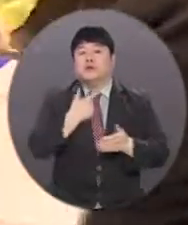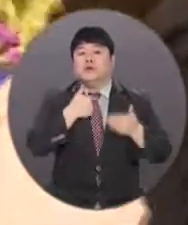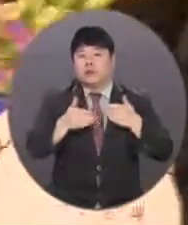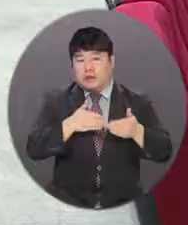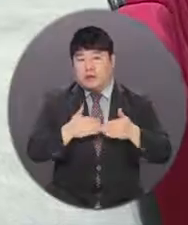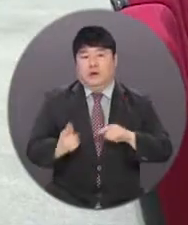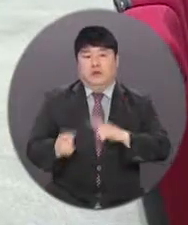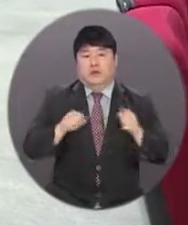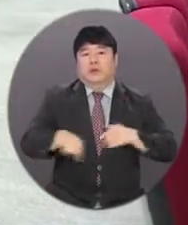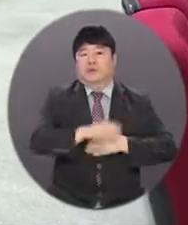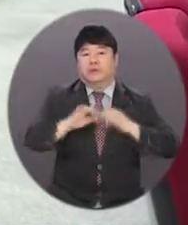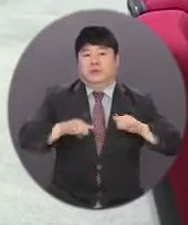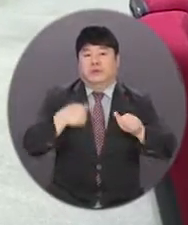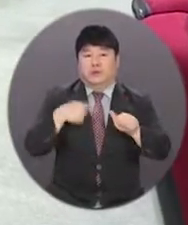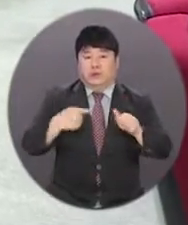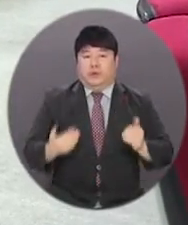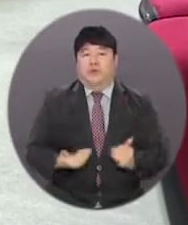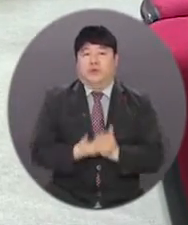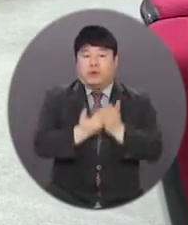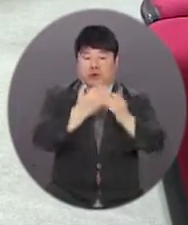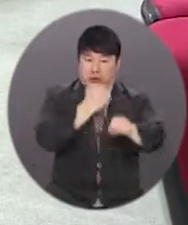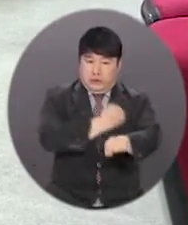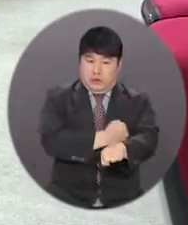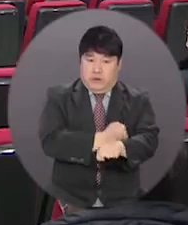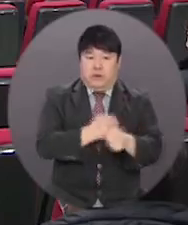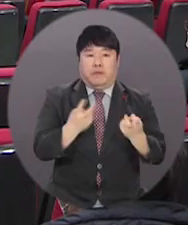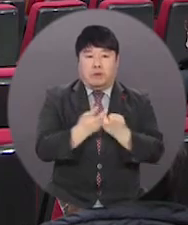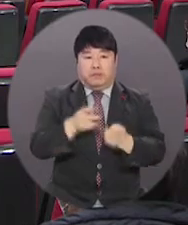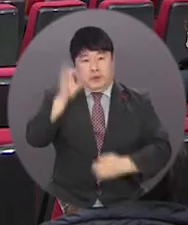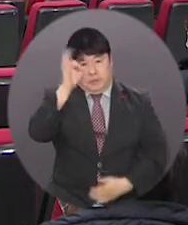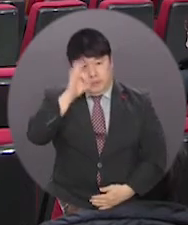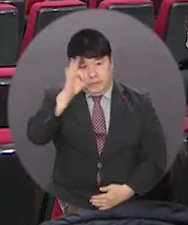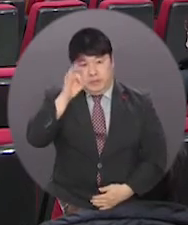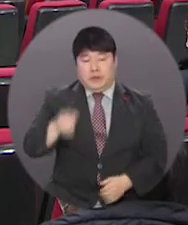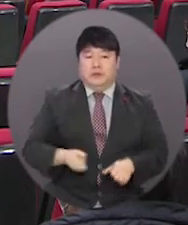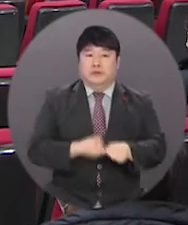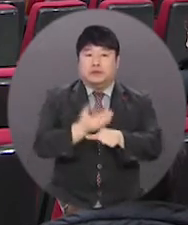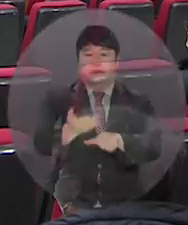경험을 살려 우리나라 교육발전에 기여하는 방안을 모색할 것으로 전해졌습니다.